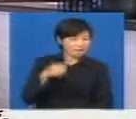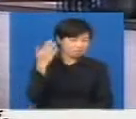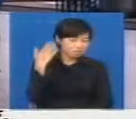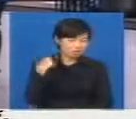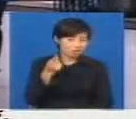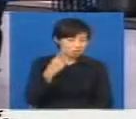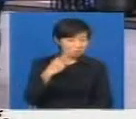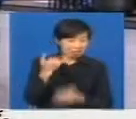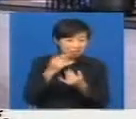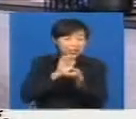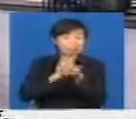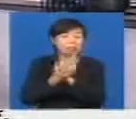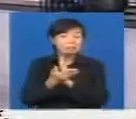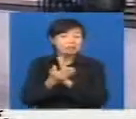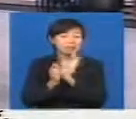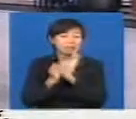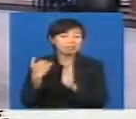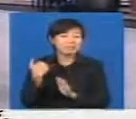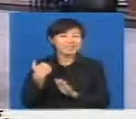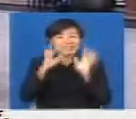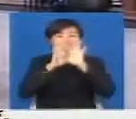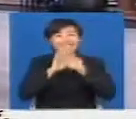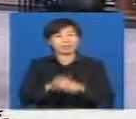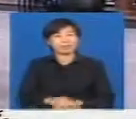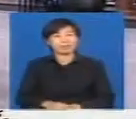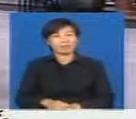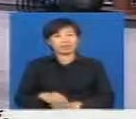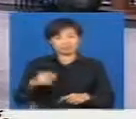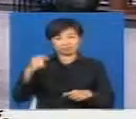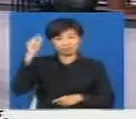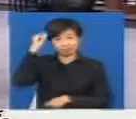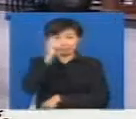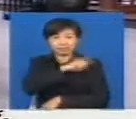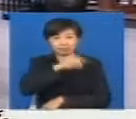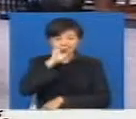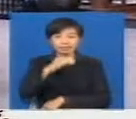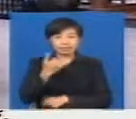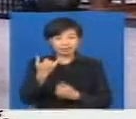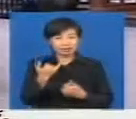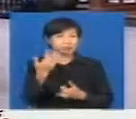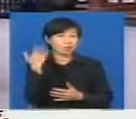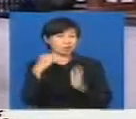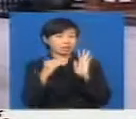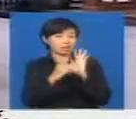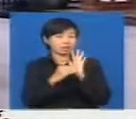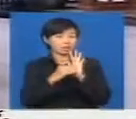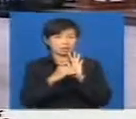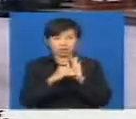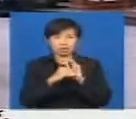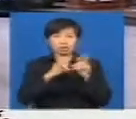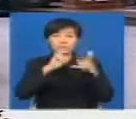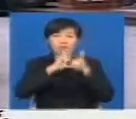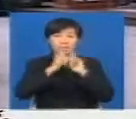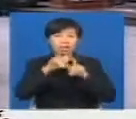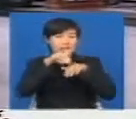แบบนี้เลย การจัดครั้งนี้เป็นครั้งที่สองเราเคยจัดมาครั้งหนึ่งแล้วที่ เซ็นทรัล รัฐบาลครับที่